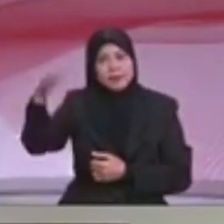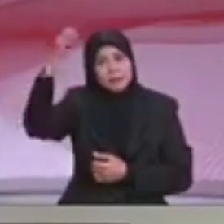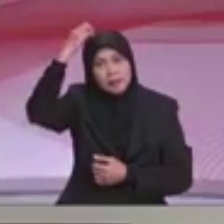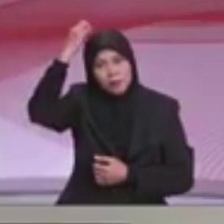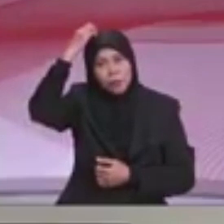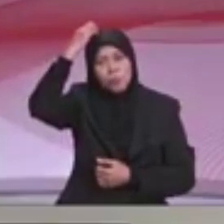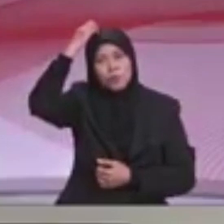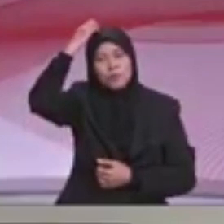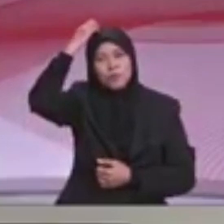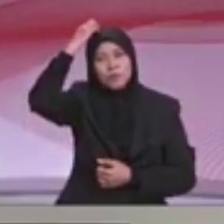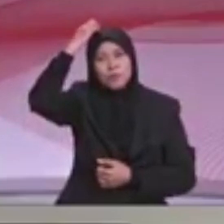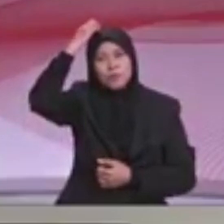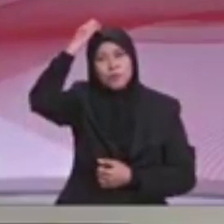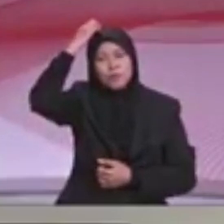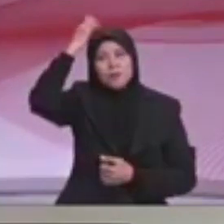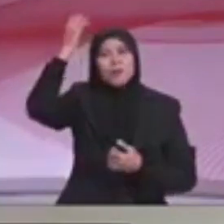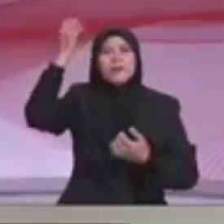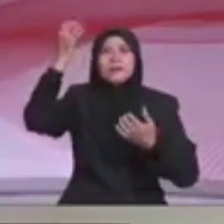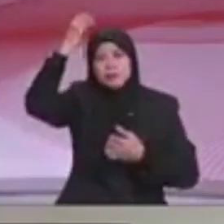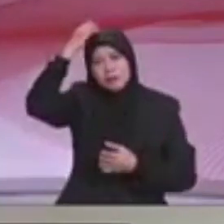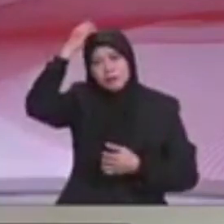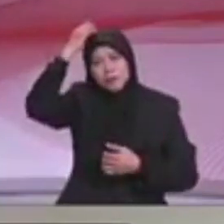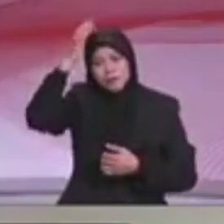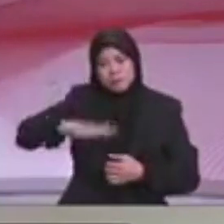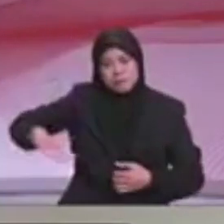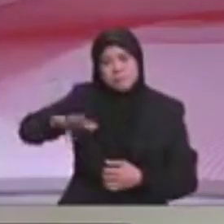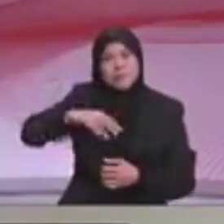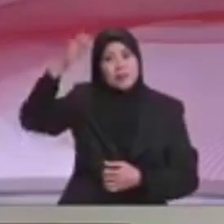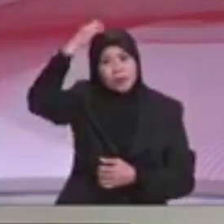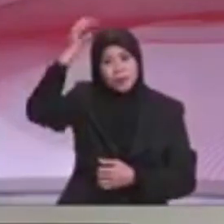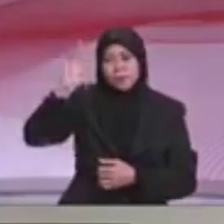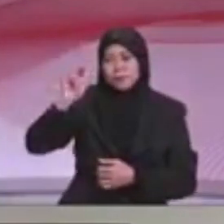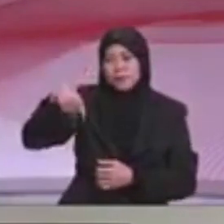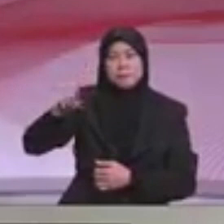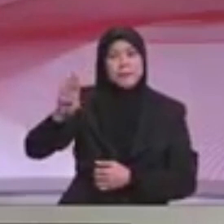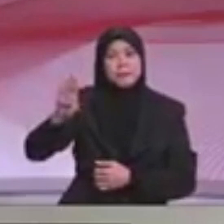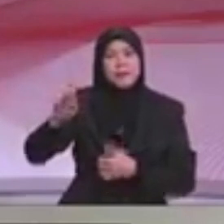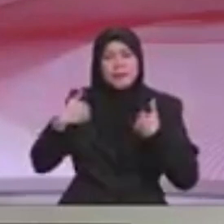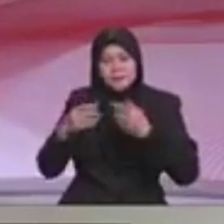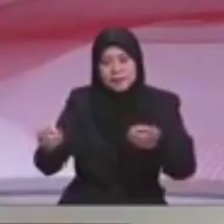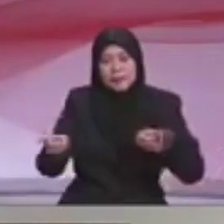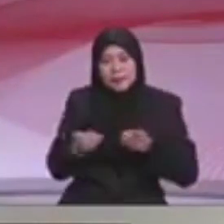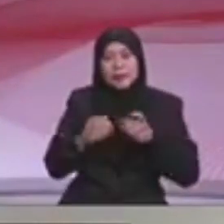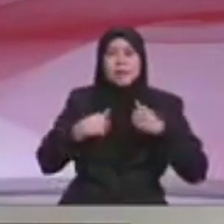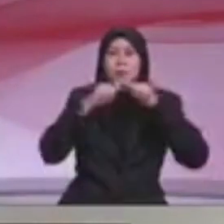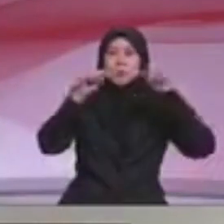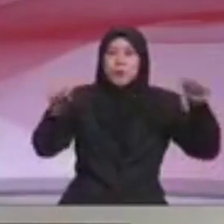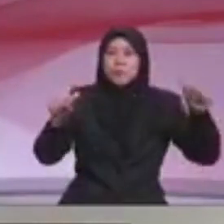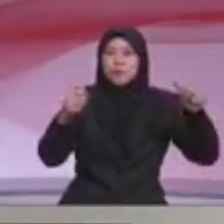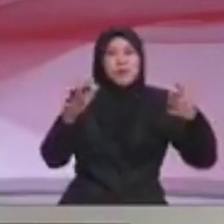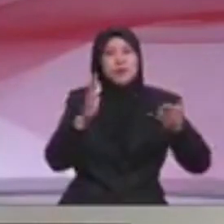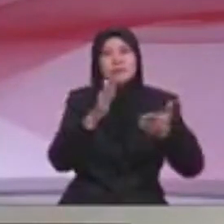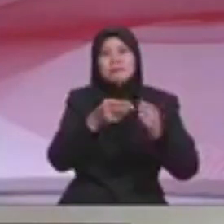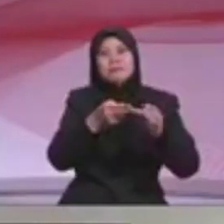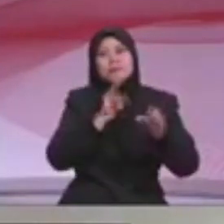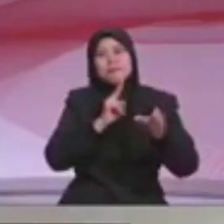Selangor, walaupun kita kata seluruh Selangor masih PKPB, tapi ada beberapa daerah tadi yang saya umumkan dah terkeluar.